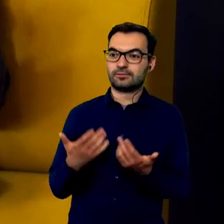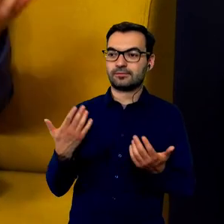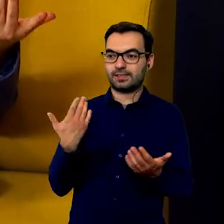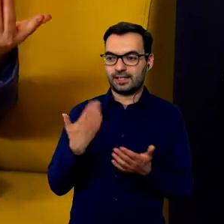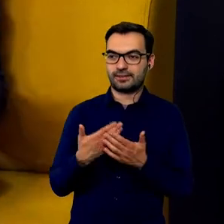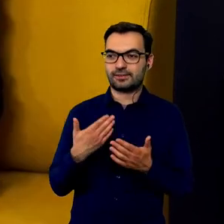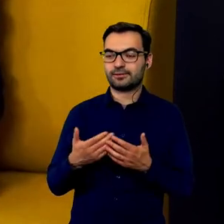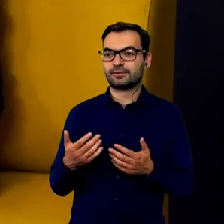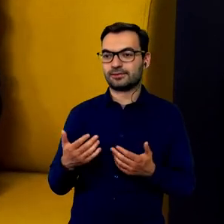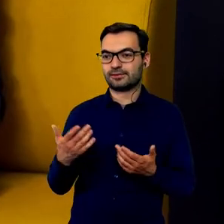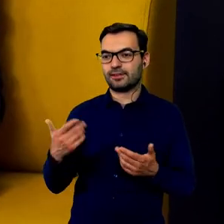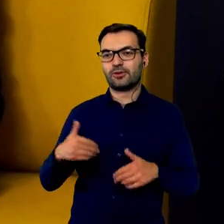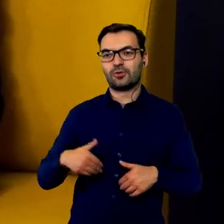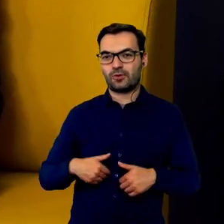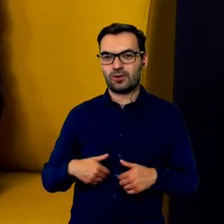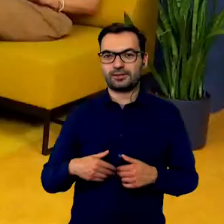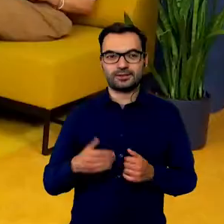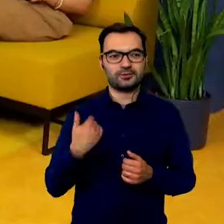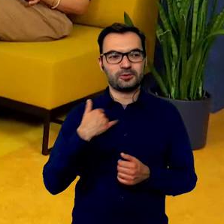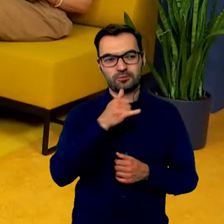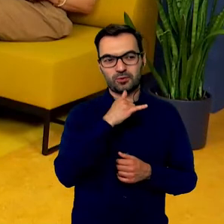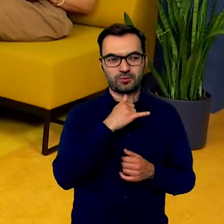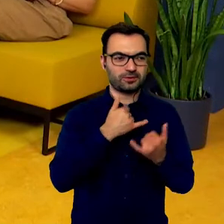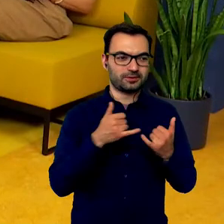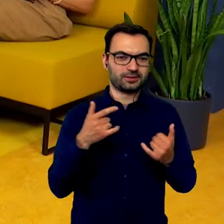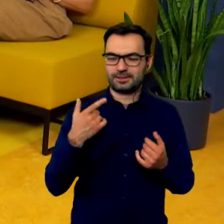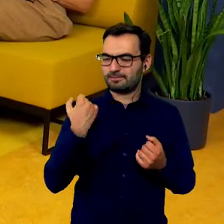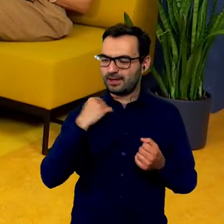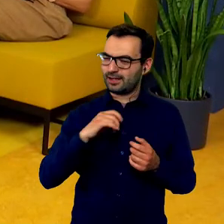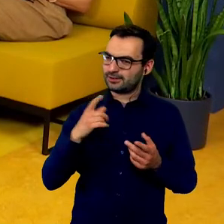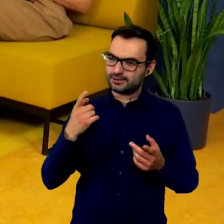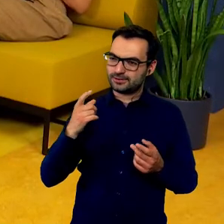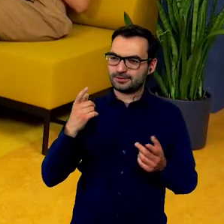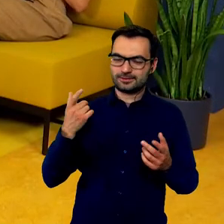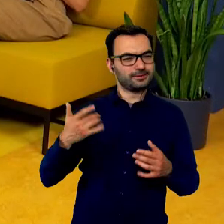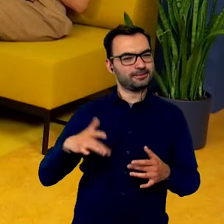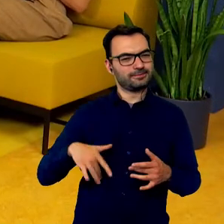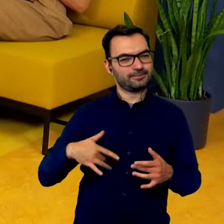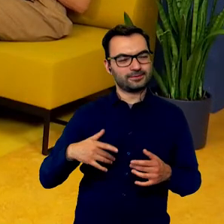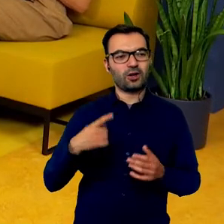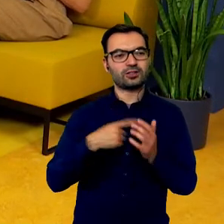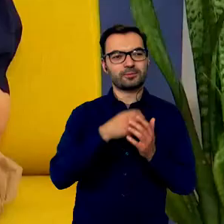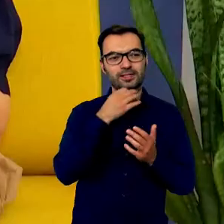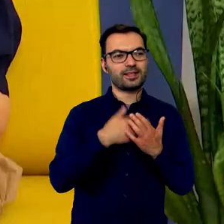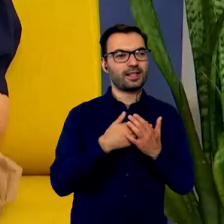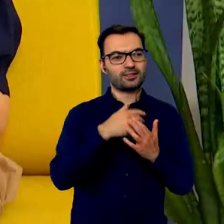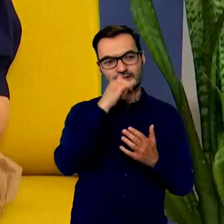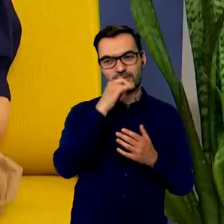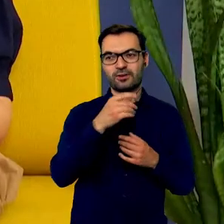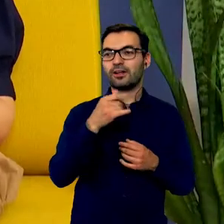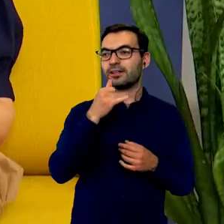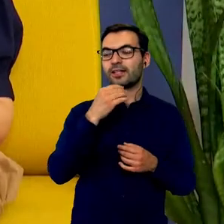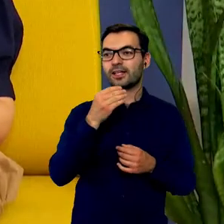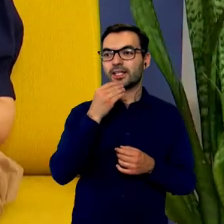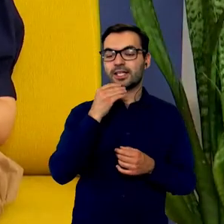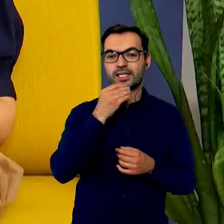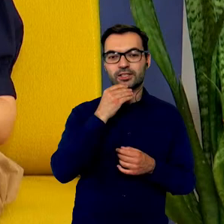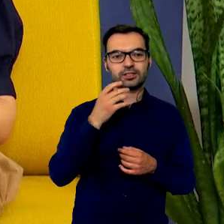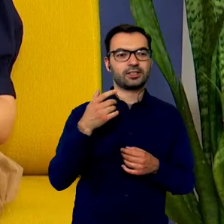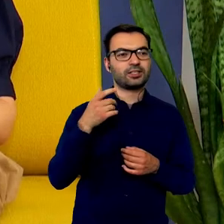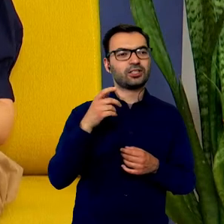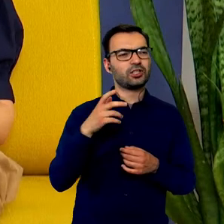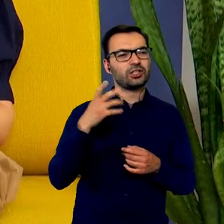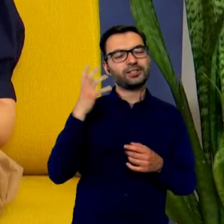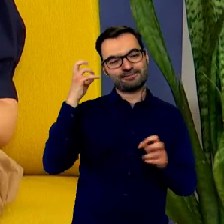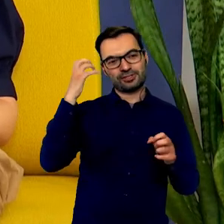o, jak są próbowały głodne. Z różnych. Tak, są bardzo wykwintne koty kretańskie. To ostatnie pytanie, dlaczego nie można jeść dzikich